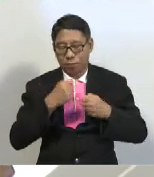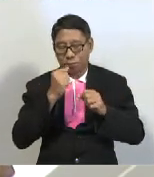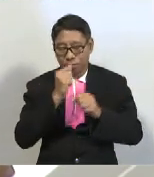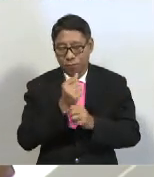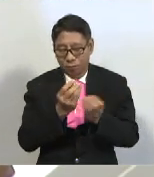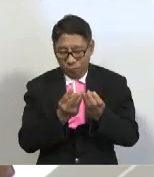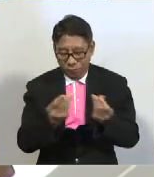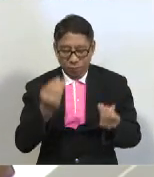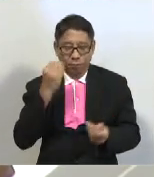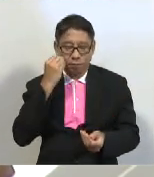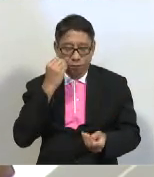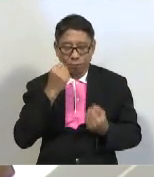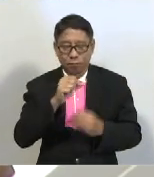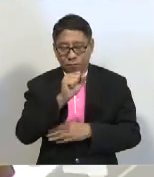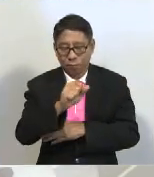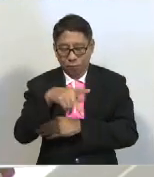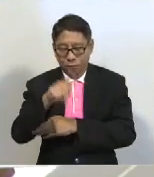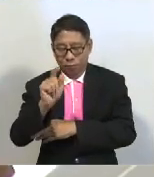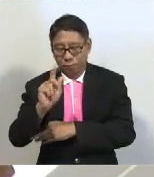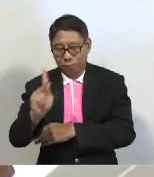และที่อยู่อาศัยในพื้นที่สปก.